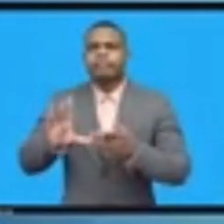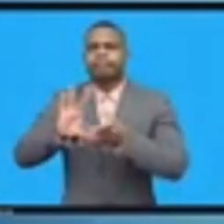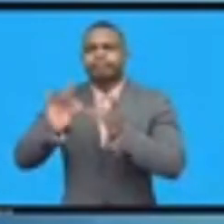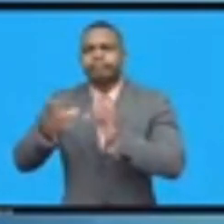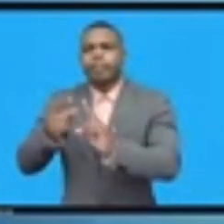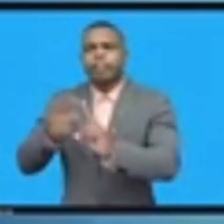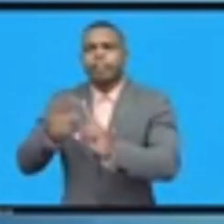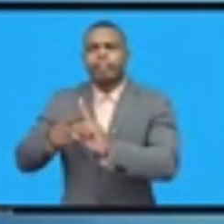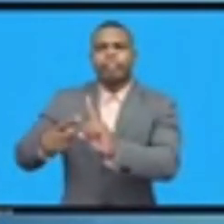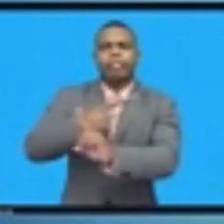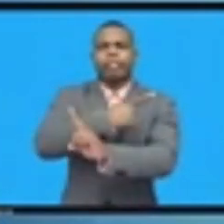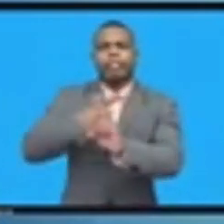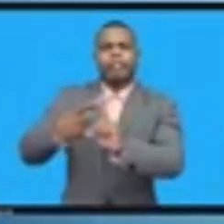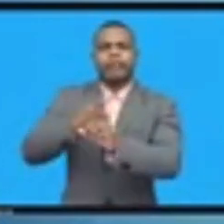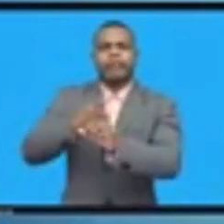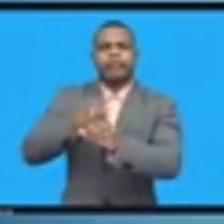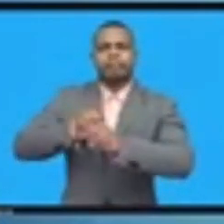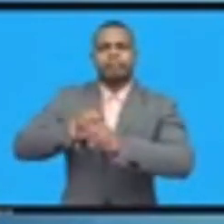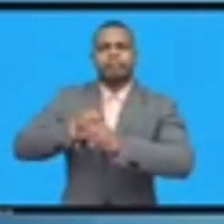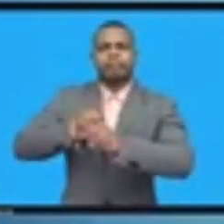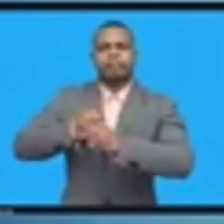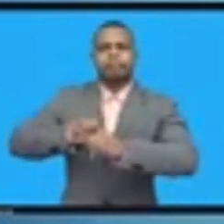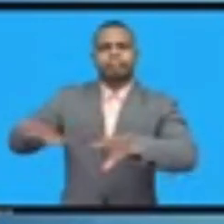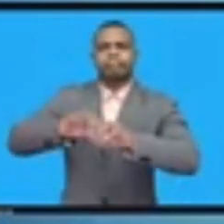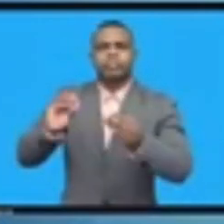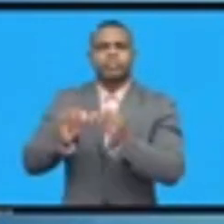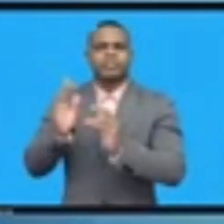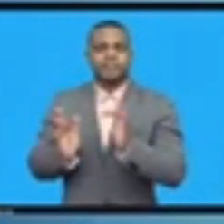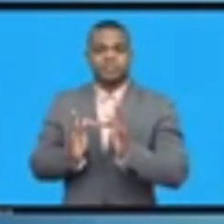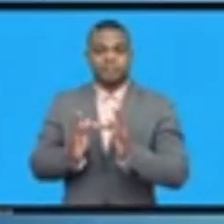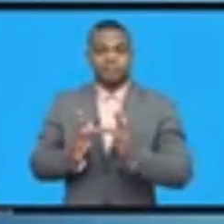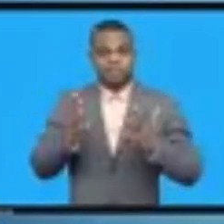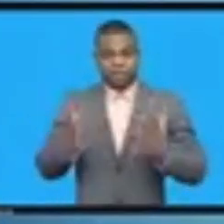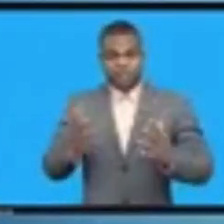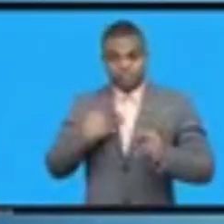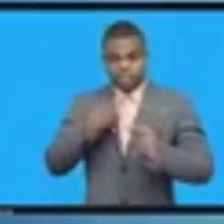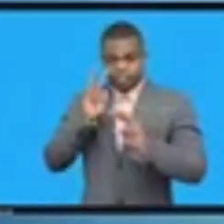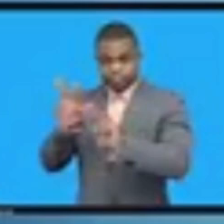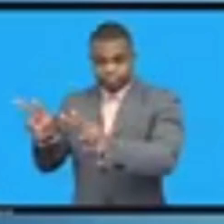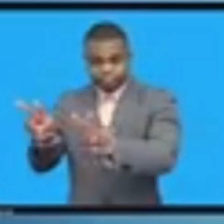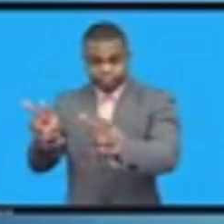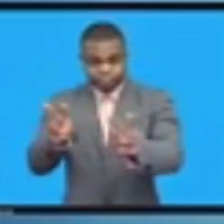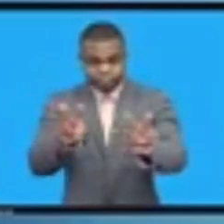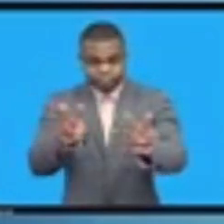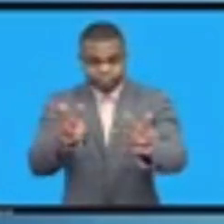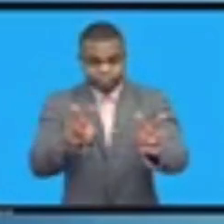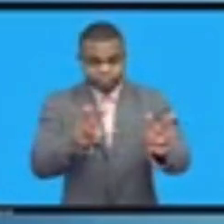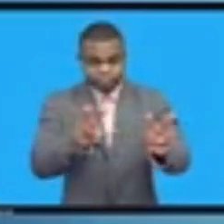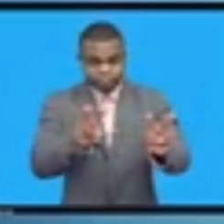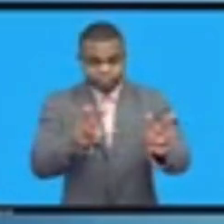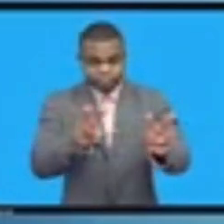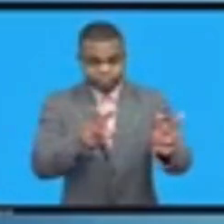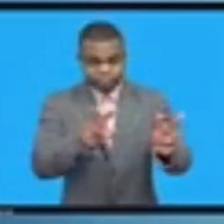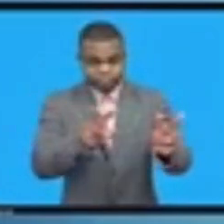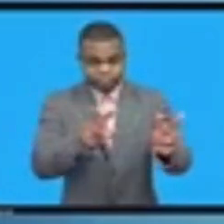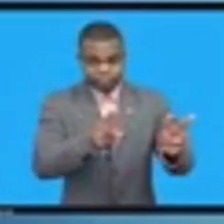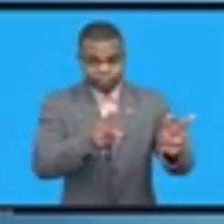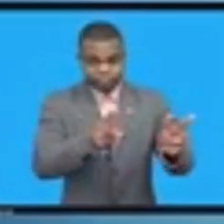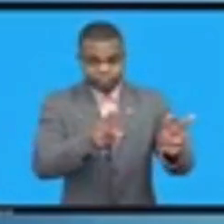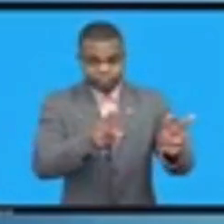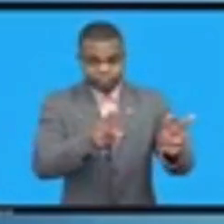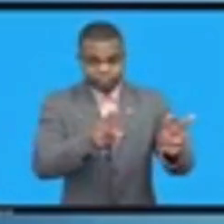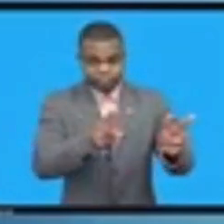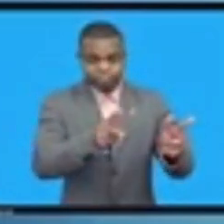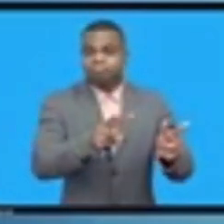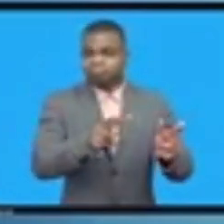我还记得我代表技术社群，所以我想给大家描绘